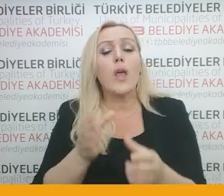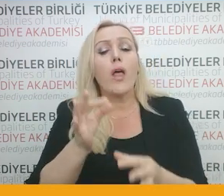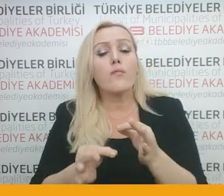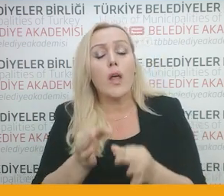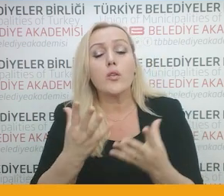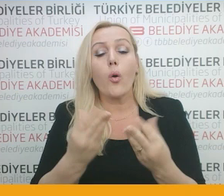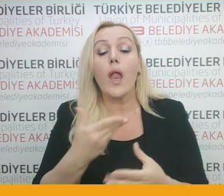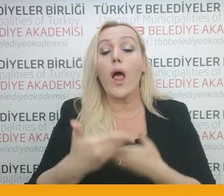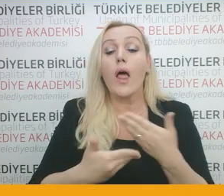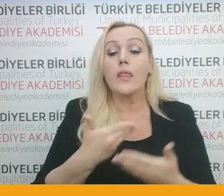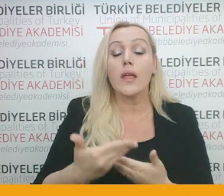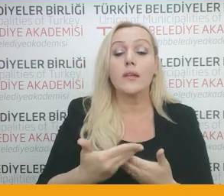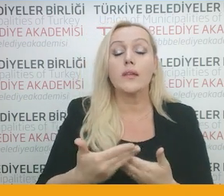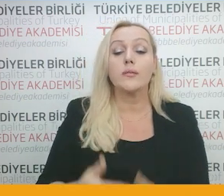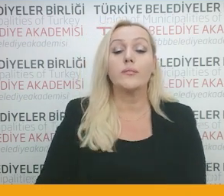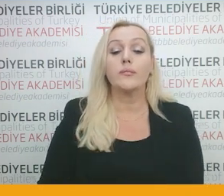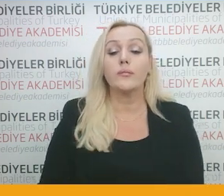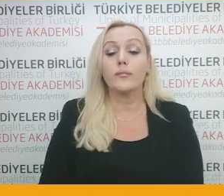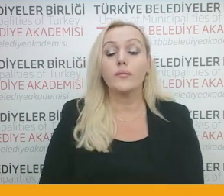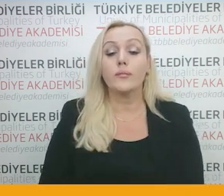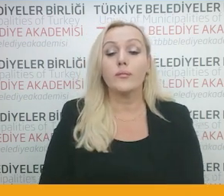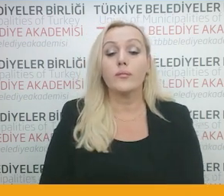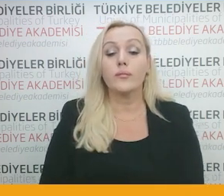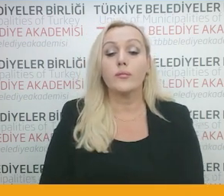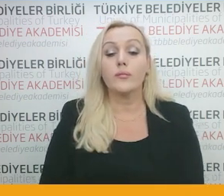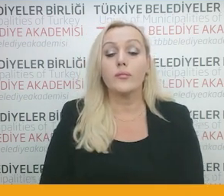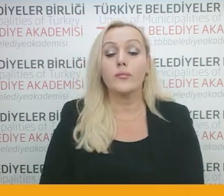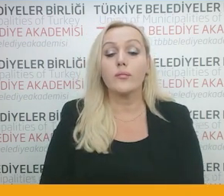bütçesini tasnif ediyoruz dedik.